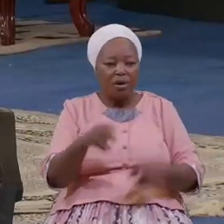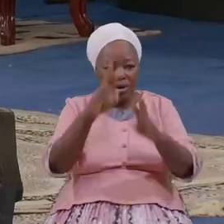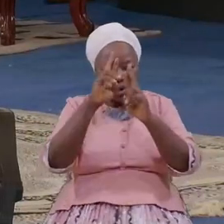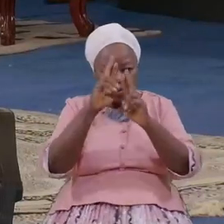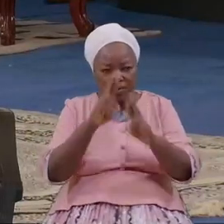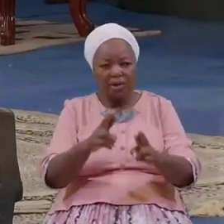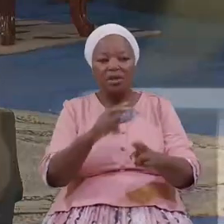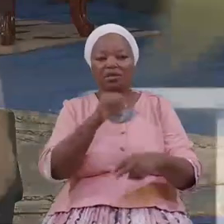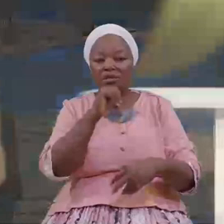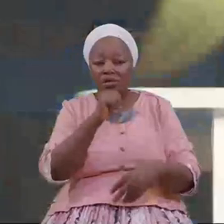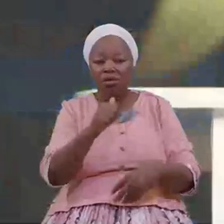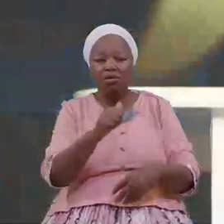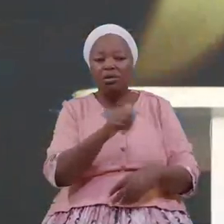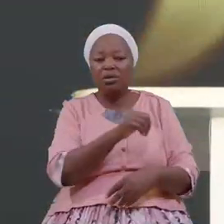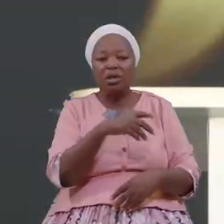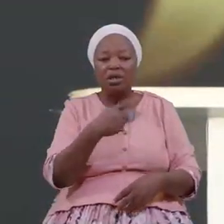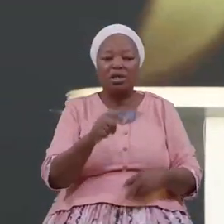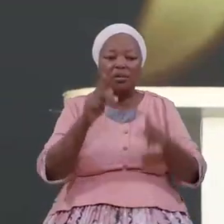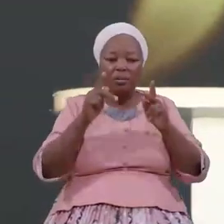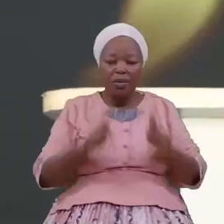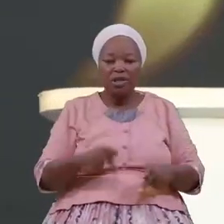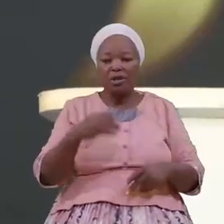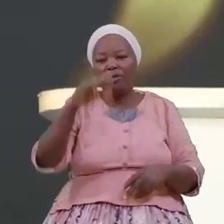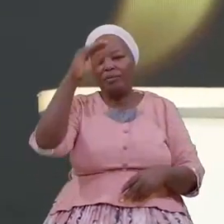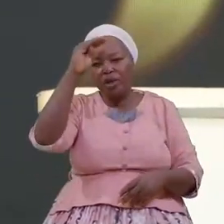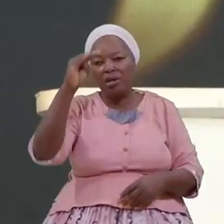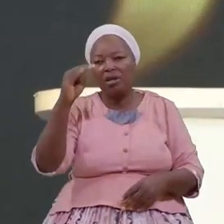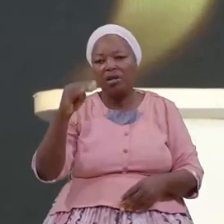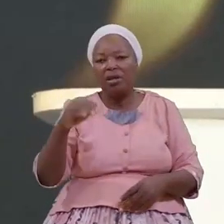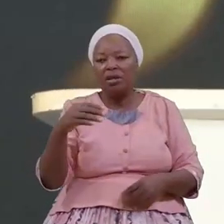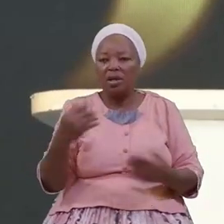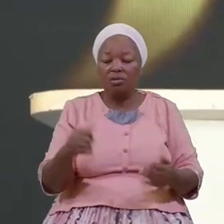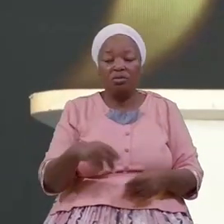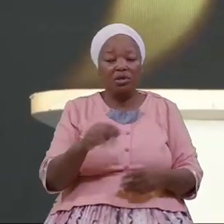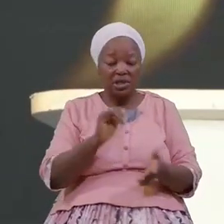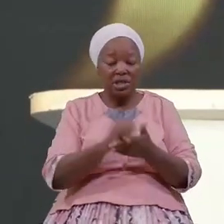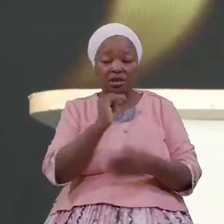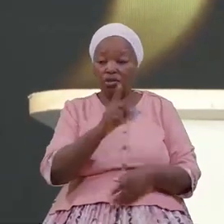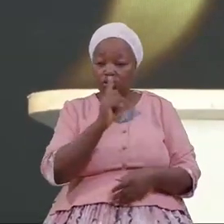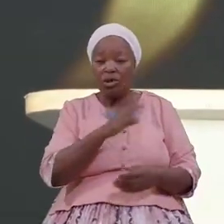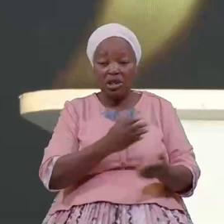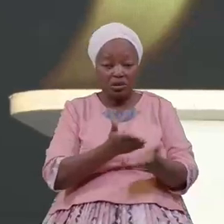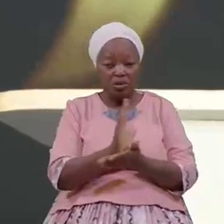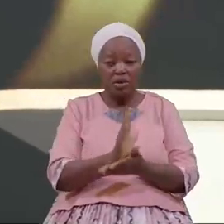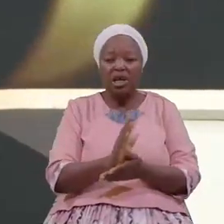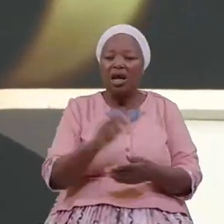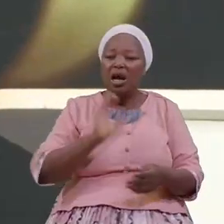tu ne fais pas exception de personne. Ça, c'est vrai. Notre